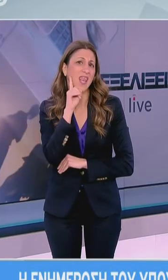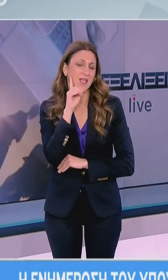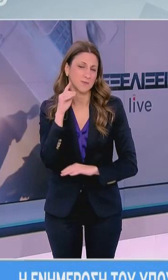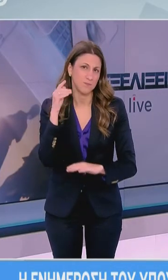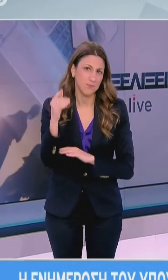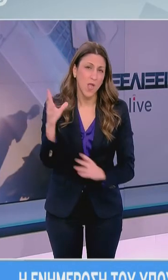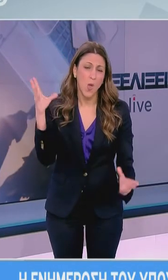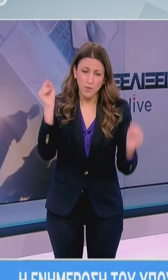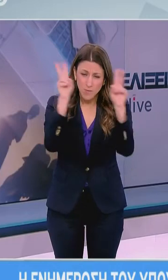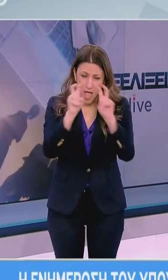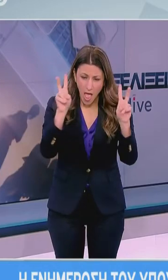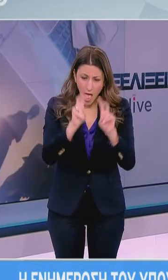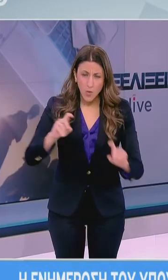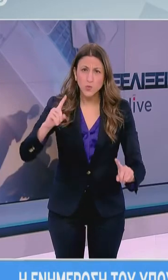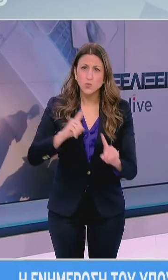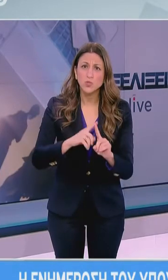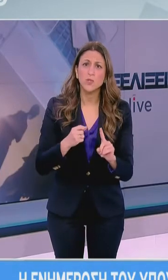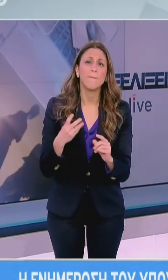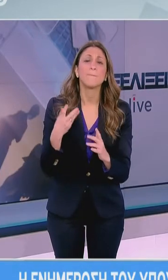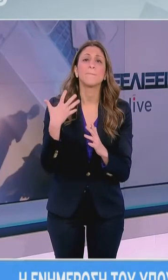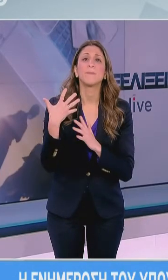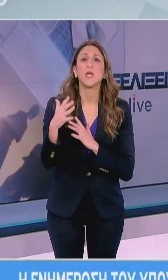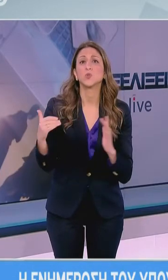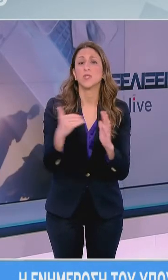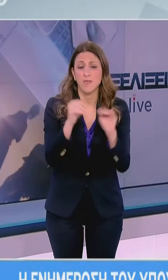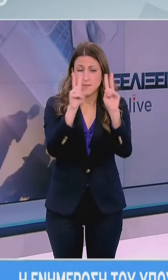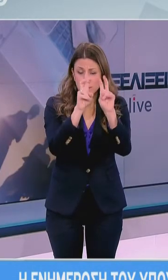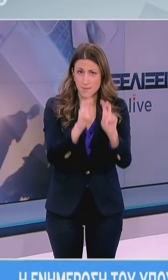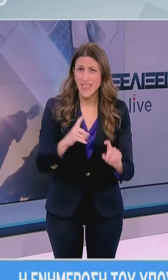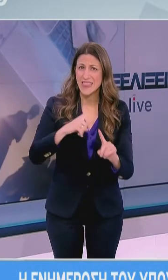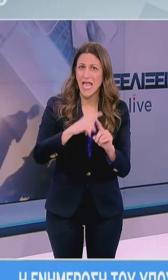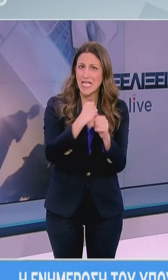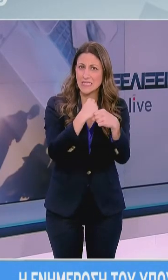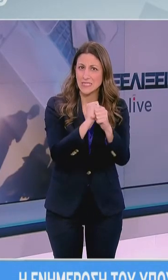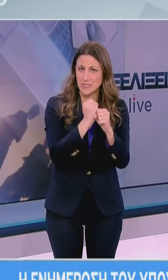Έχουν συνολικά ελεγχθεί 28.584 κλινικά δείγματα.